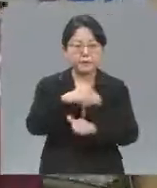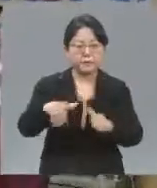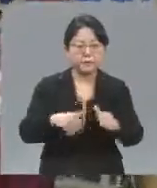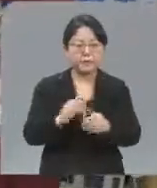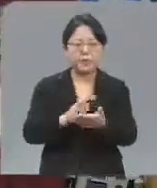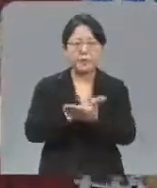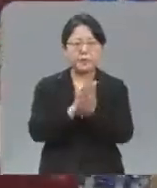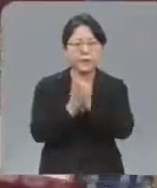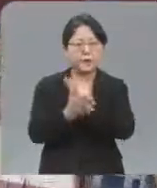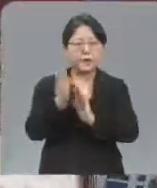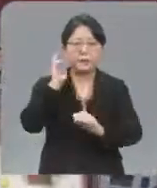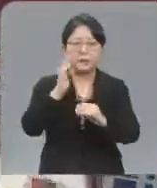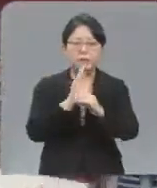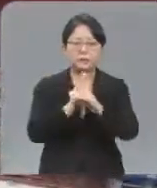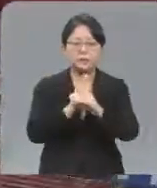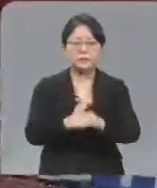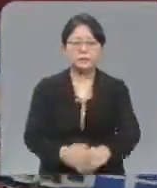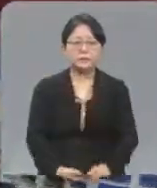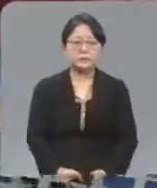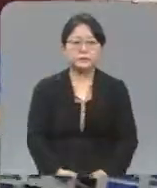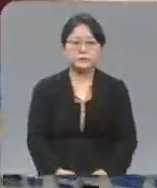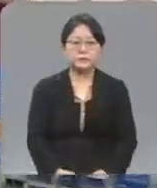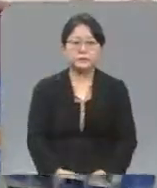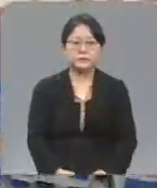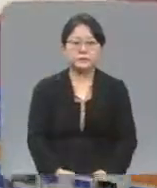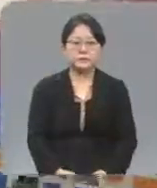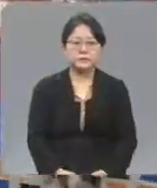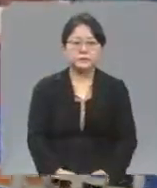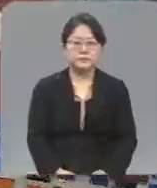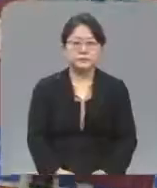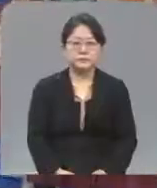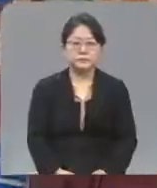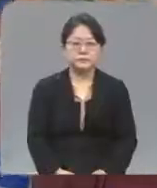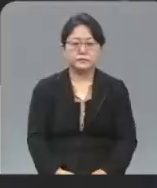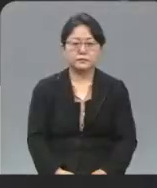있다는 분석이 나옵니다. KBS 뉴스 유승용입니다.